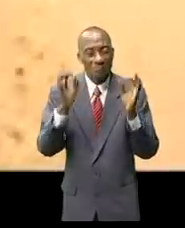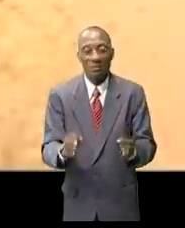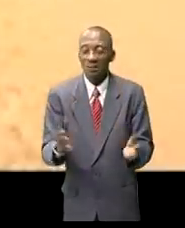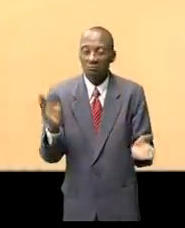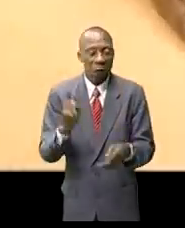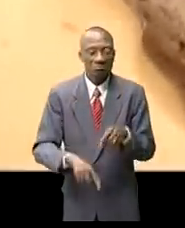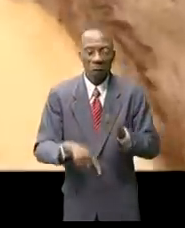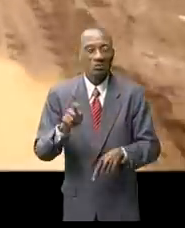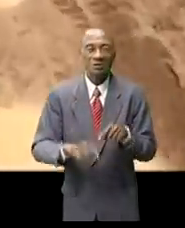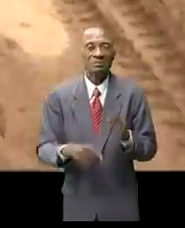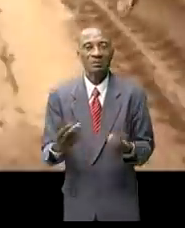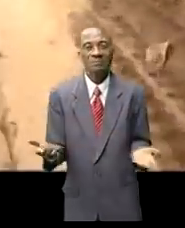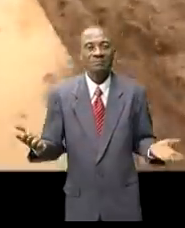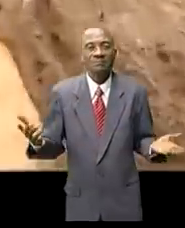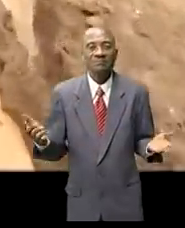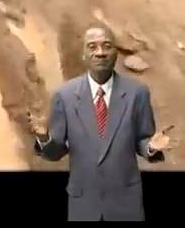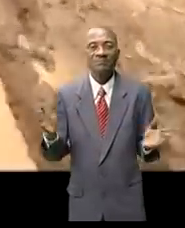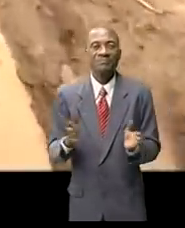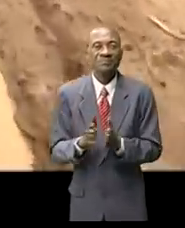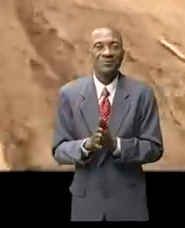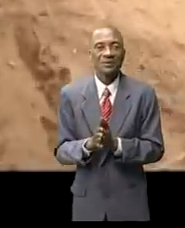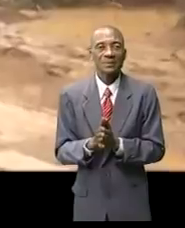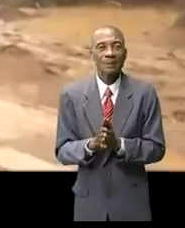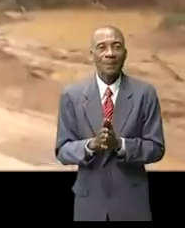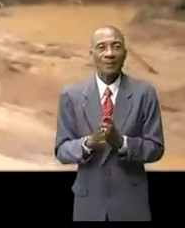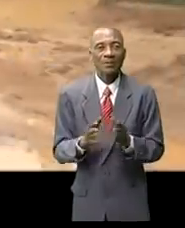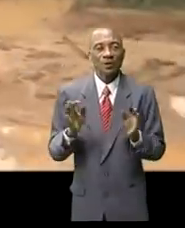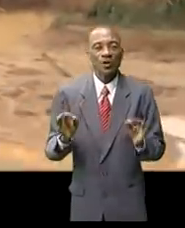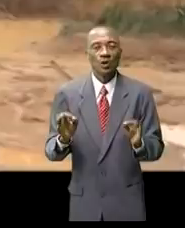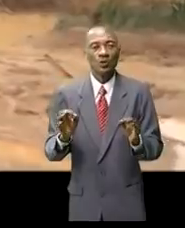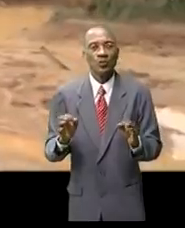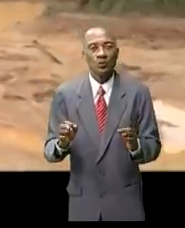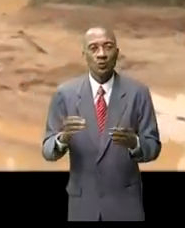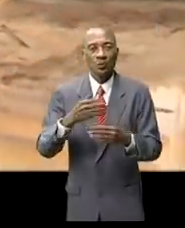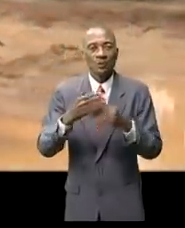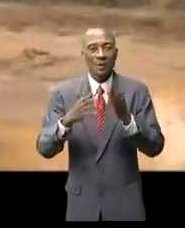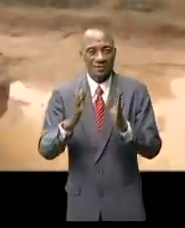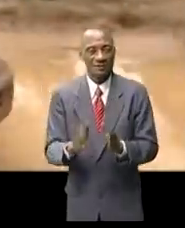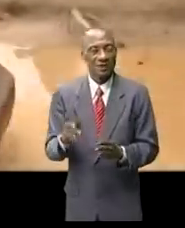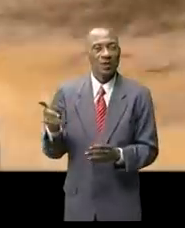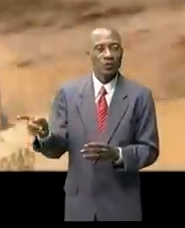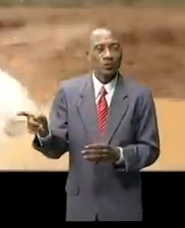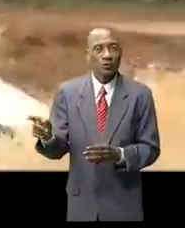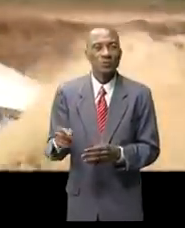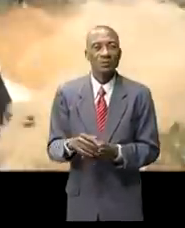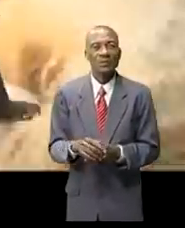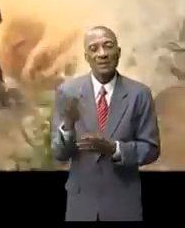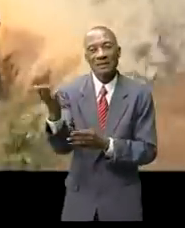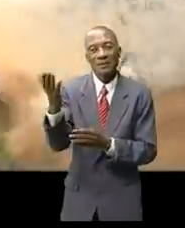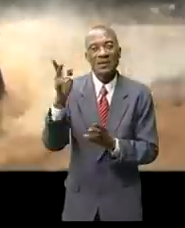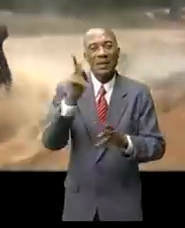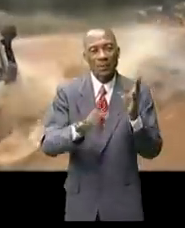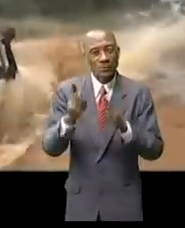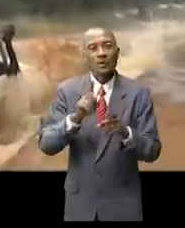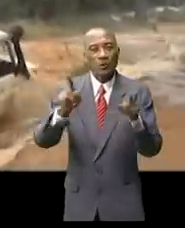également, Christophe Bassianenanga, le nouveau bâtisseur du Haut-Uele, est invité par la population à mettre la main dans la